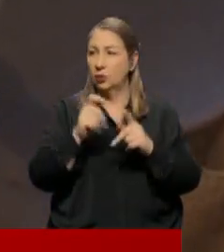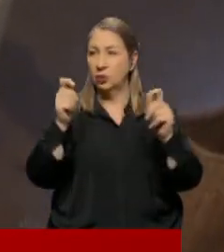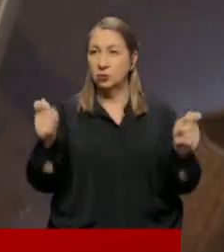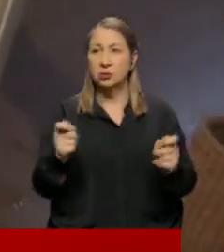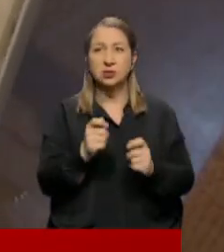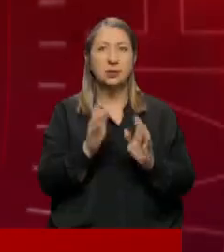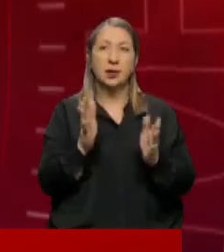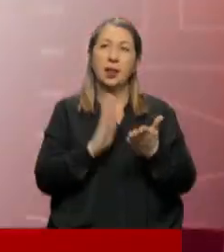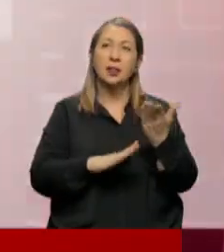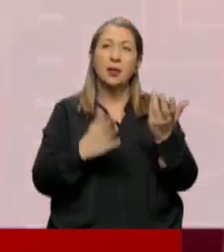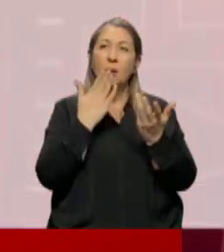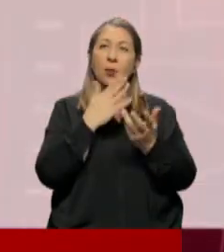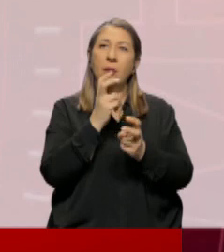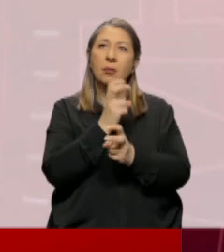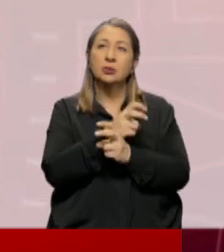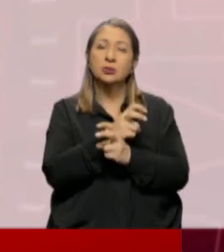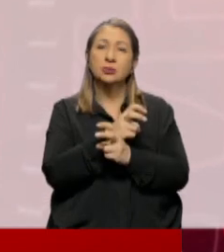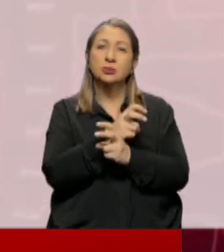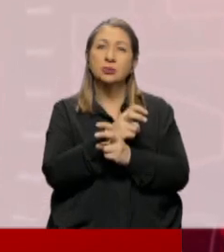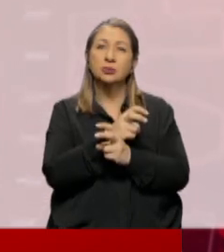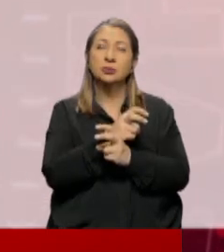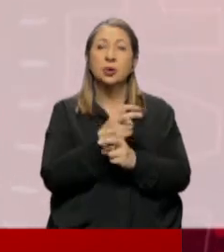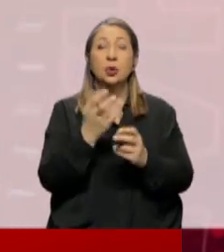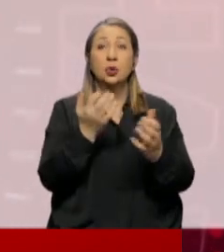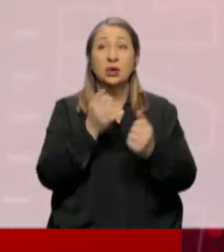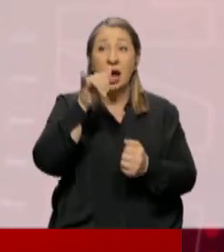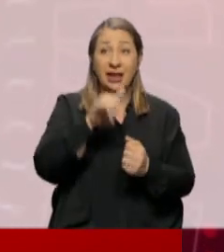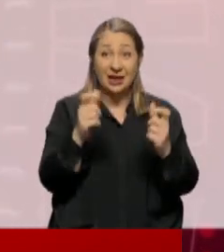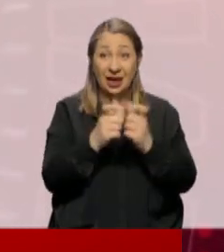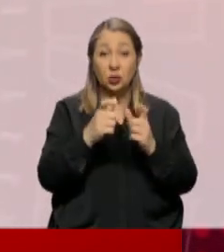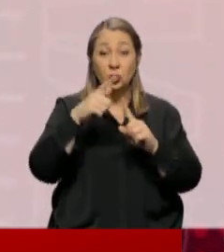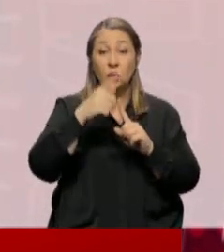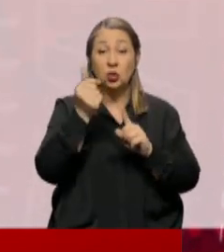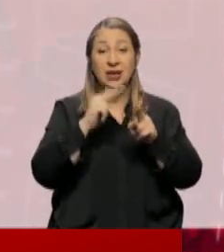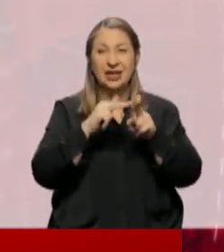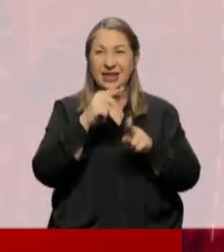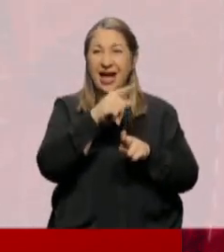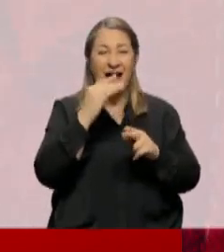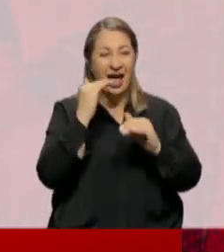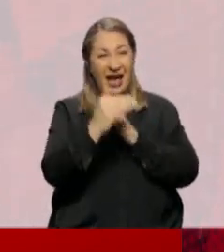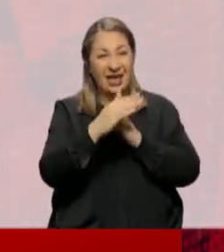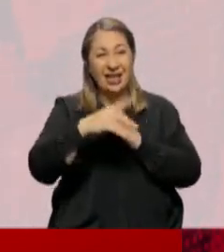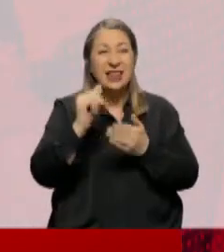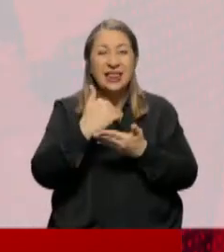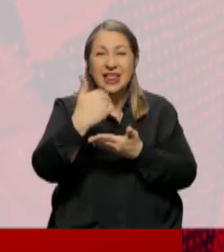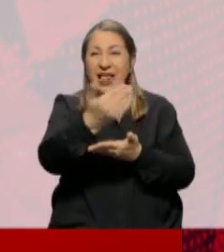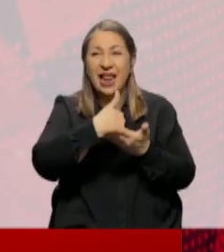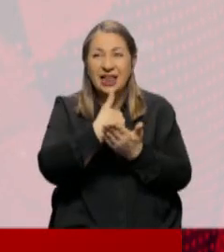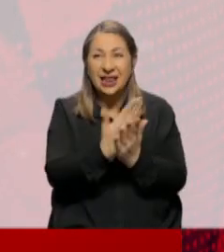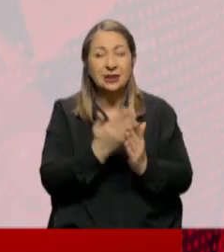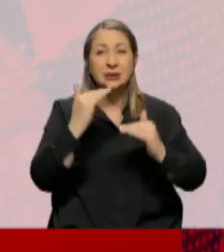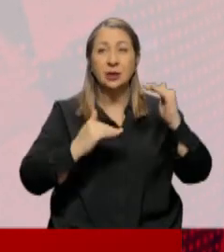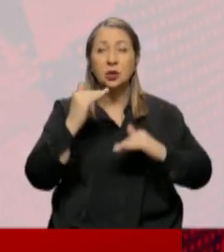faturalar ödeyince elinde avucunda pek birşey kalmıyor Tüketici Hakları Derneği çirkin yıllık hanehalkı Kullanılabilir gelir dağılımı